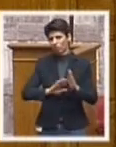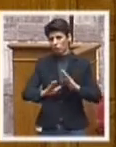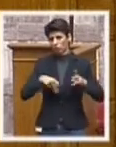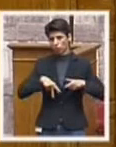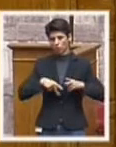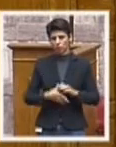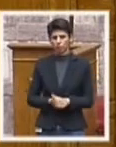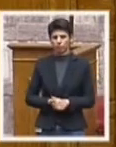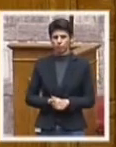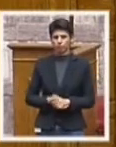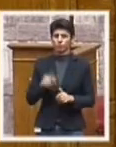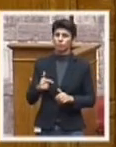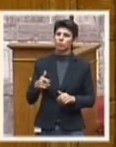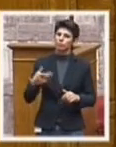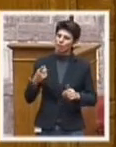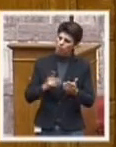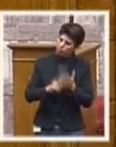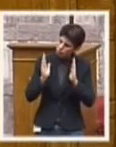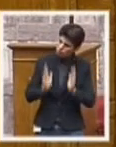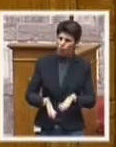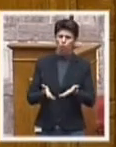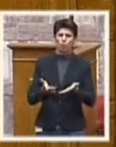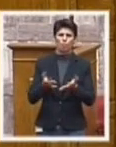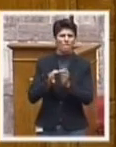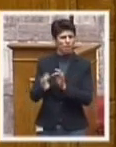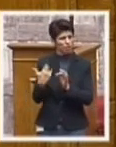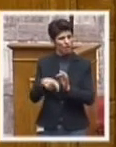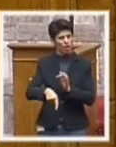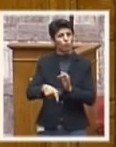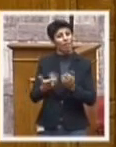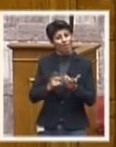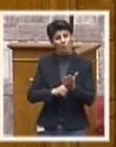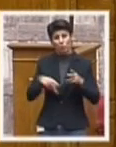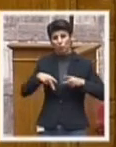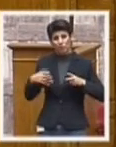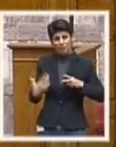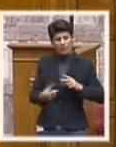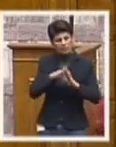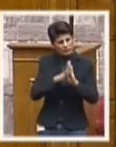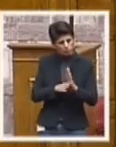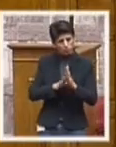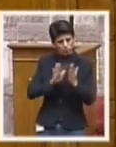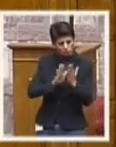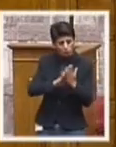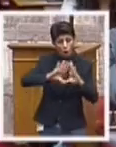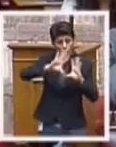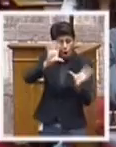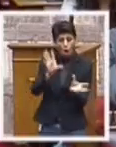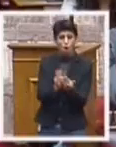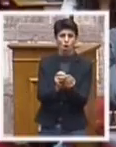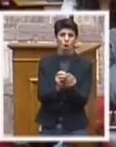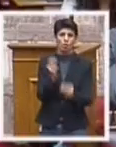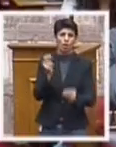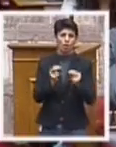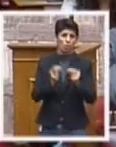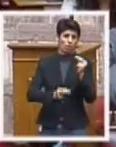είναι απτή, επιτακτική και εφαρμόσιμη, αρκεί να υπάρξει από την πλευρά της πολιτείας συστηματική προσέγγιση όλων των προβλημάτων και όχι πρόχειρη